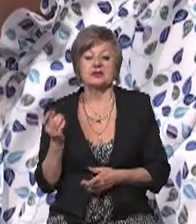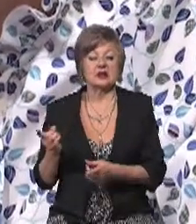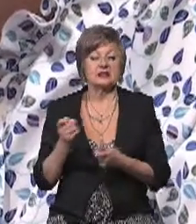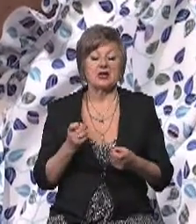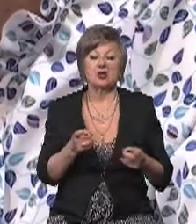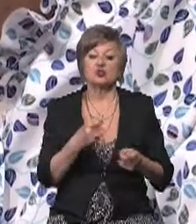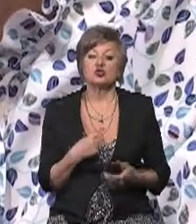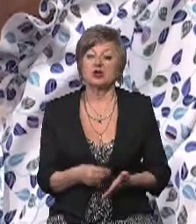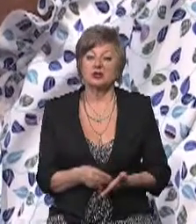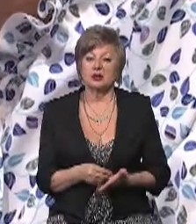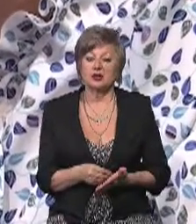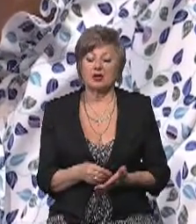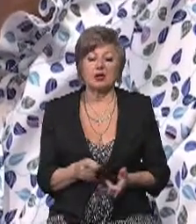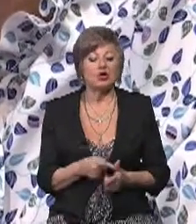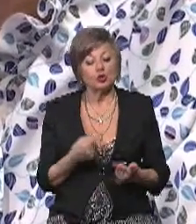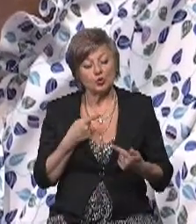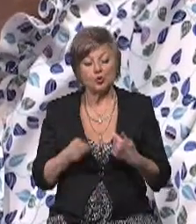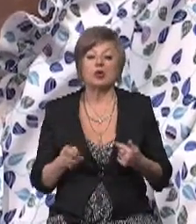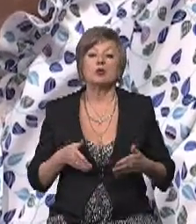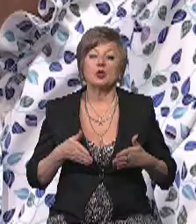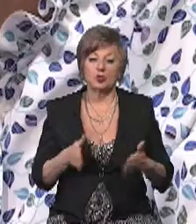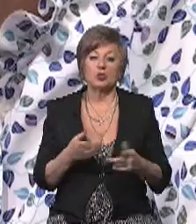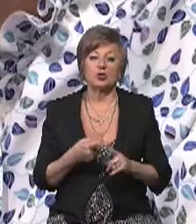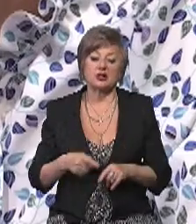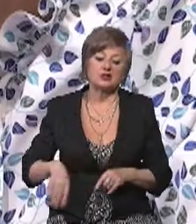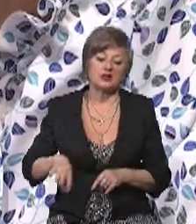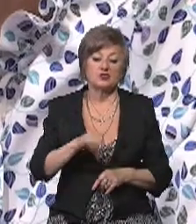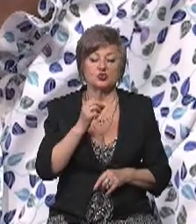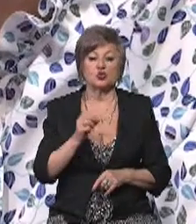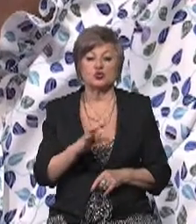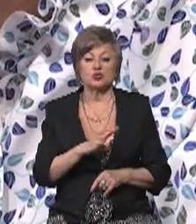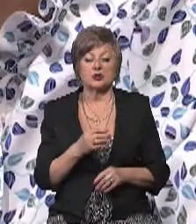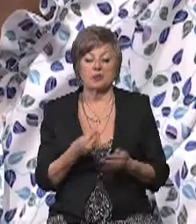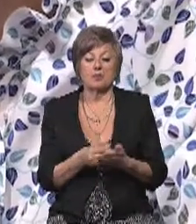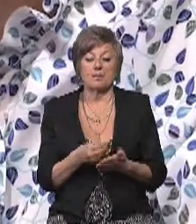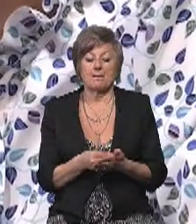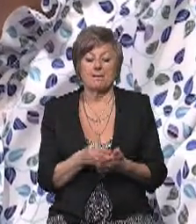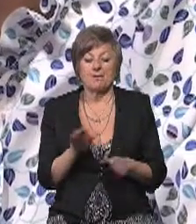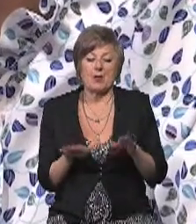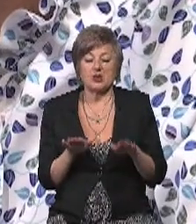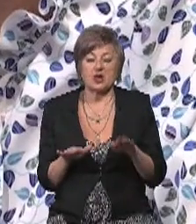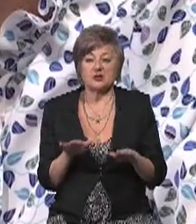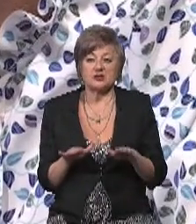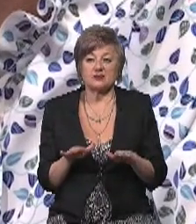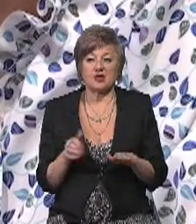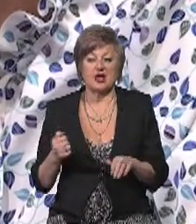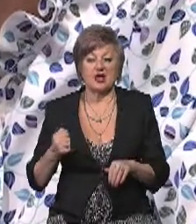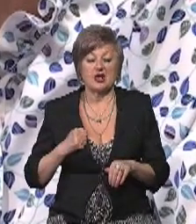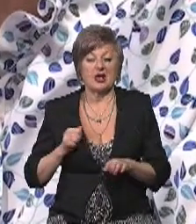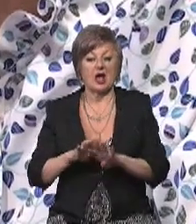залучення коштів, або іншими шляхами. І все це треба було збалансувати і забезпечити, тому що і армію треба